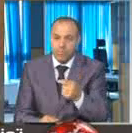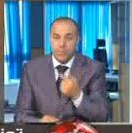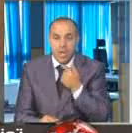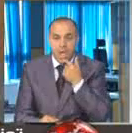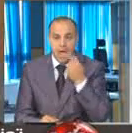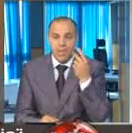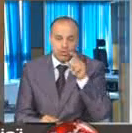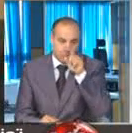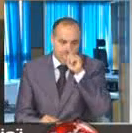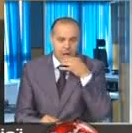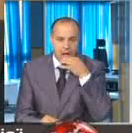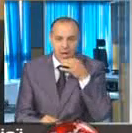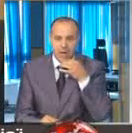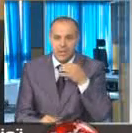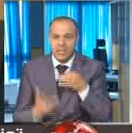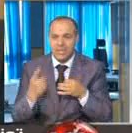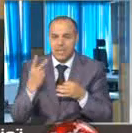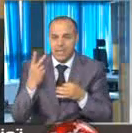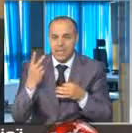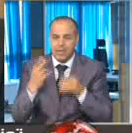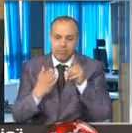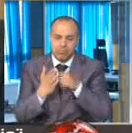وكانت الجامعة قررت شطب